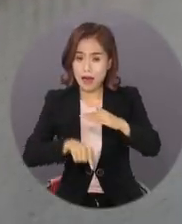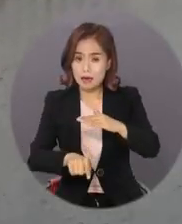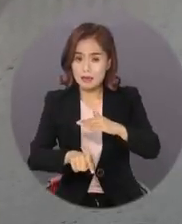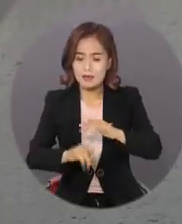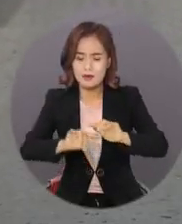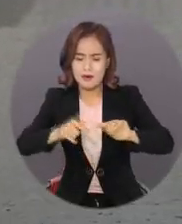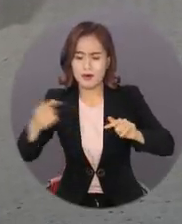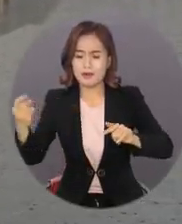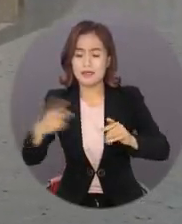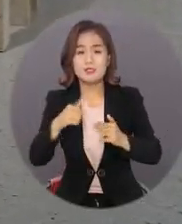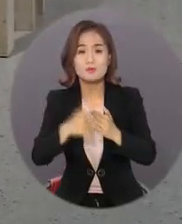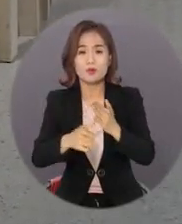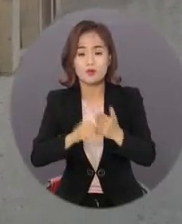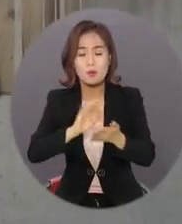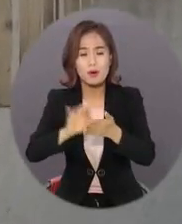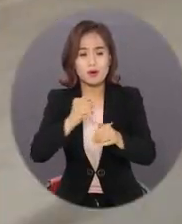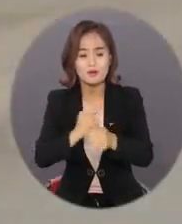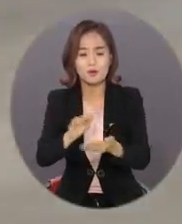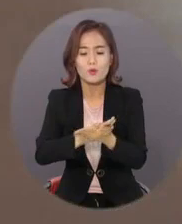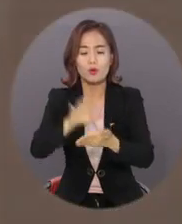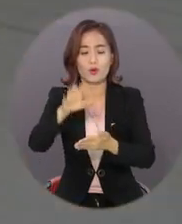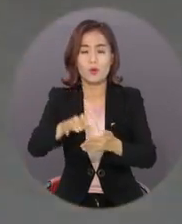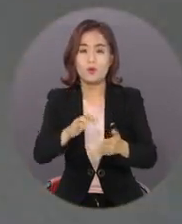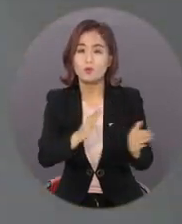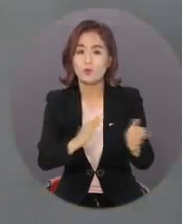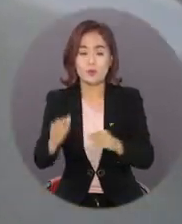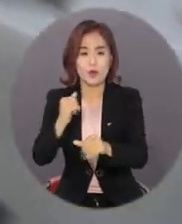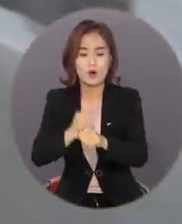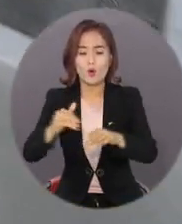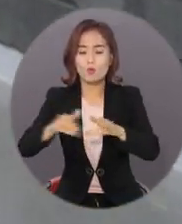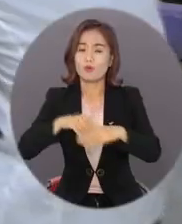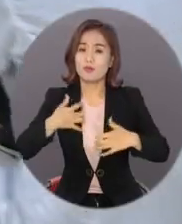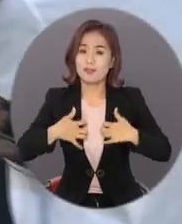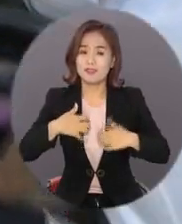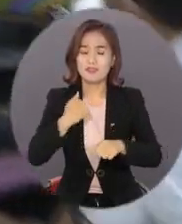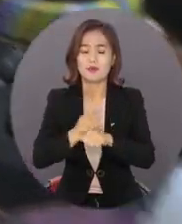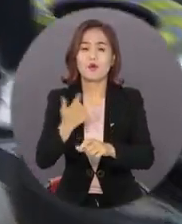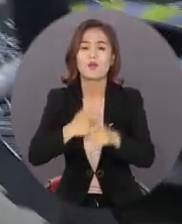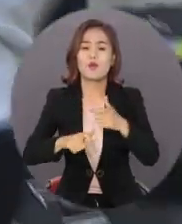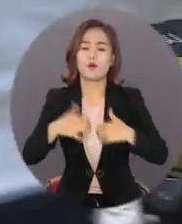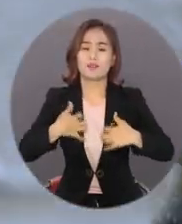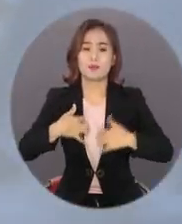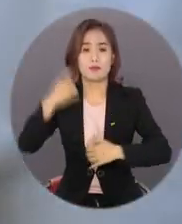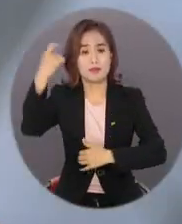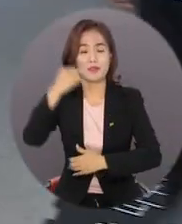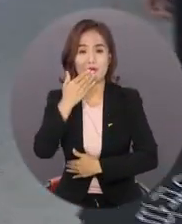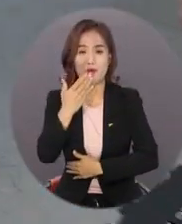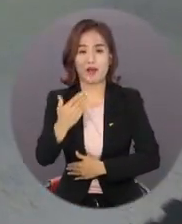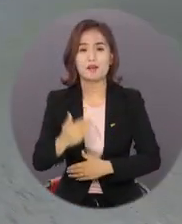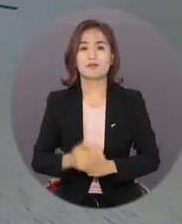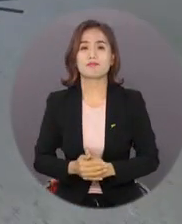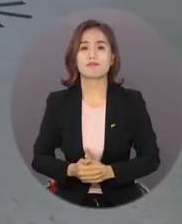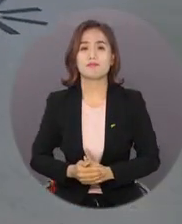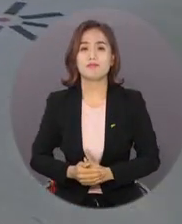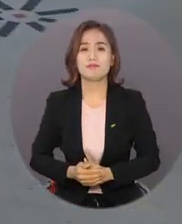다양한 재활용품을 활용한 놀이 공간도 마련돼서 문화도 즐기고 덤으로 재미도 맛볼 수 있습니다.